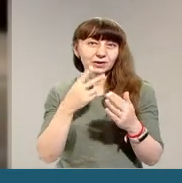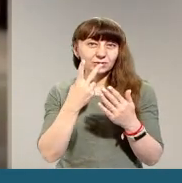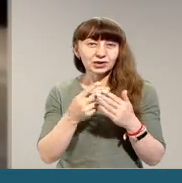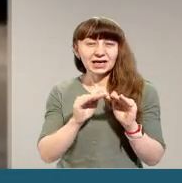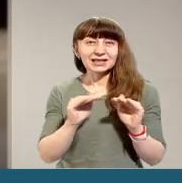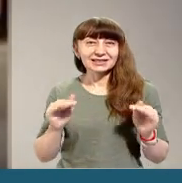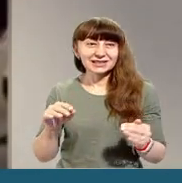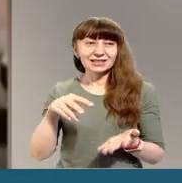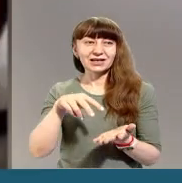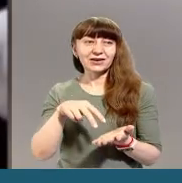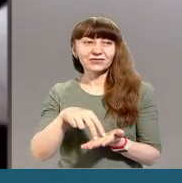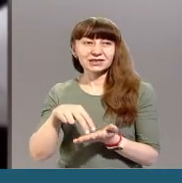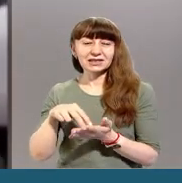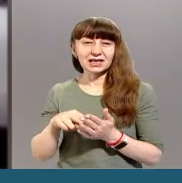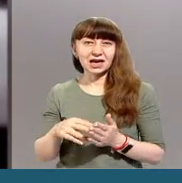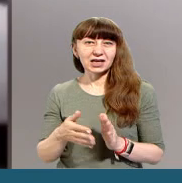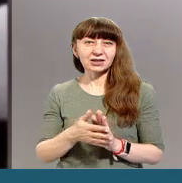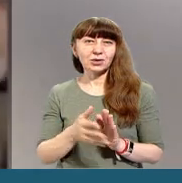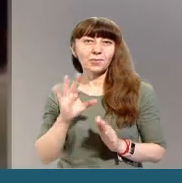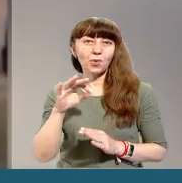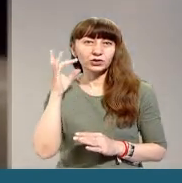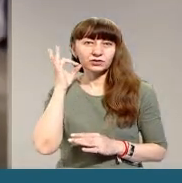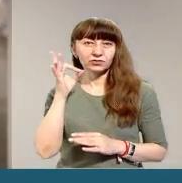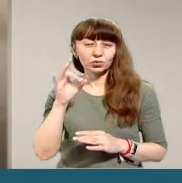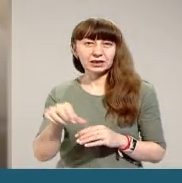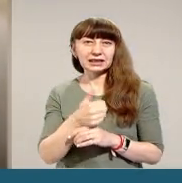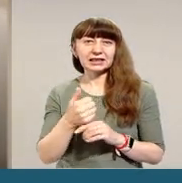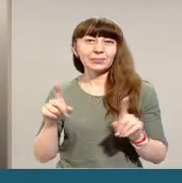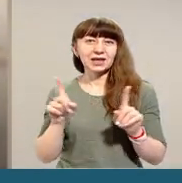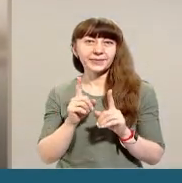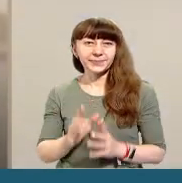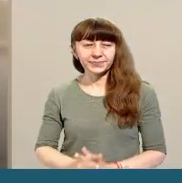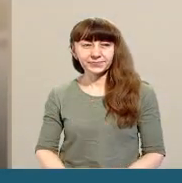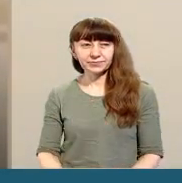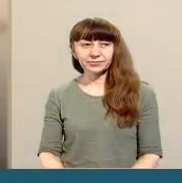алғашқы нотасынан ақ сап жиылып, сапқа тізілгенін қараңызшы.